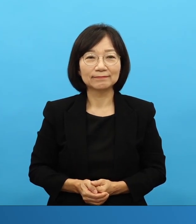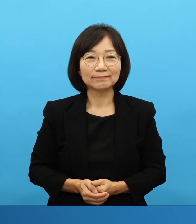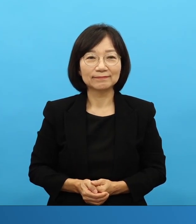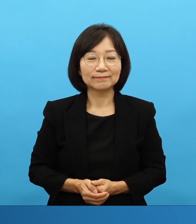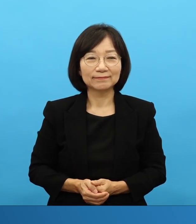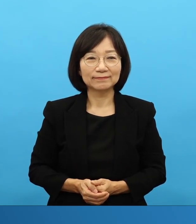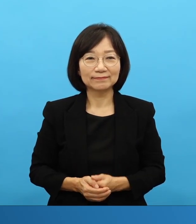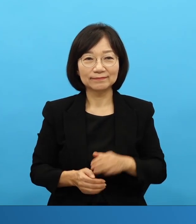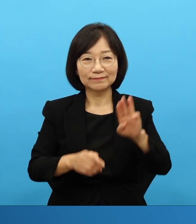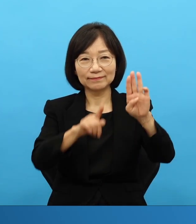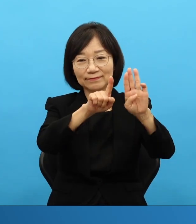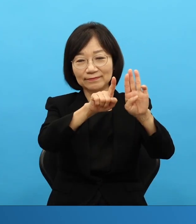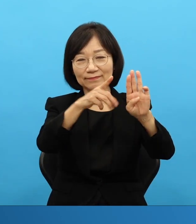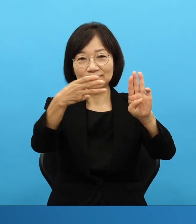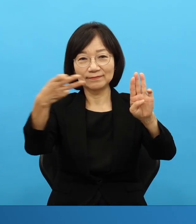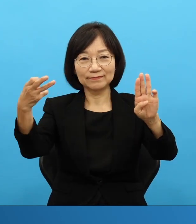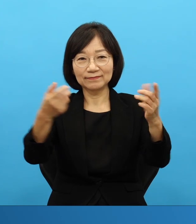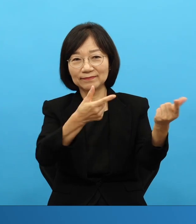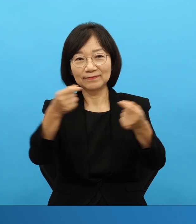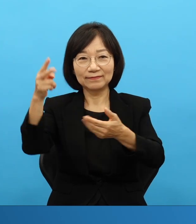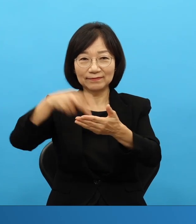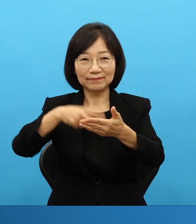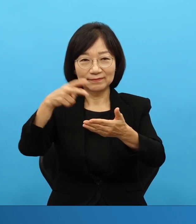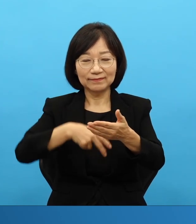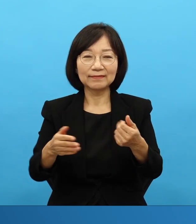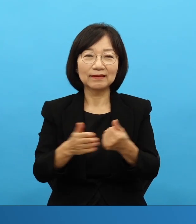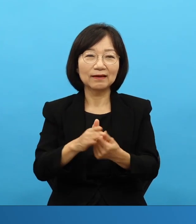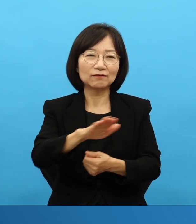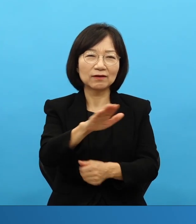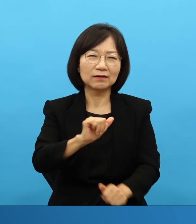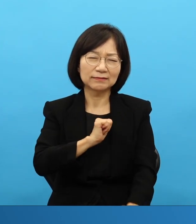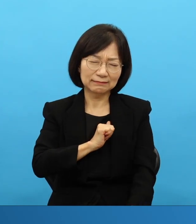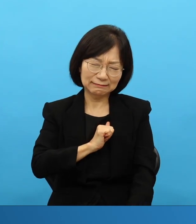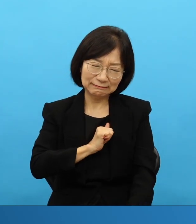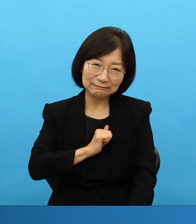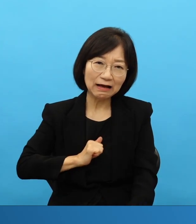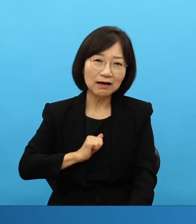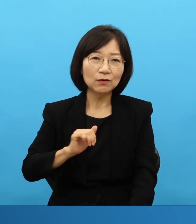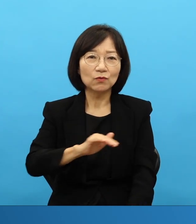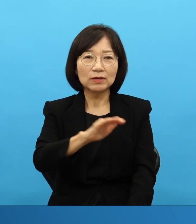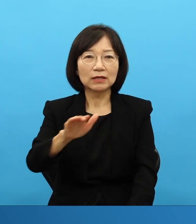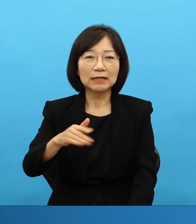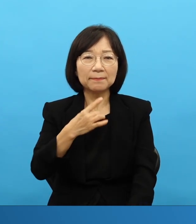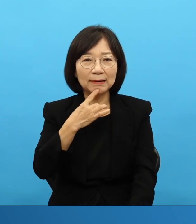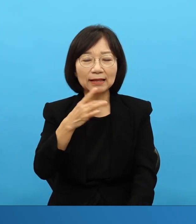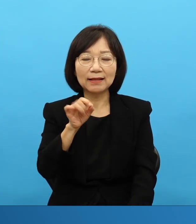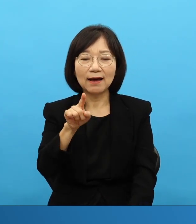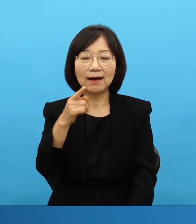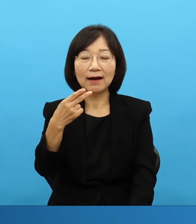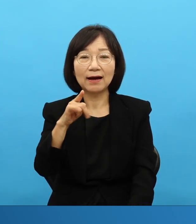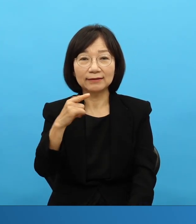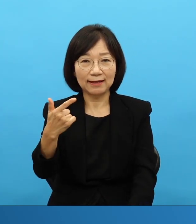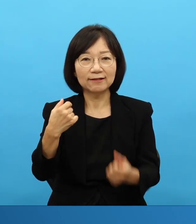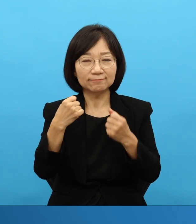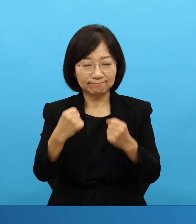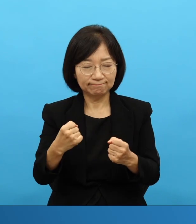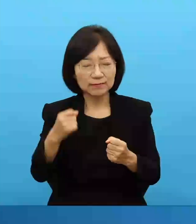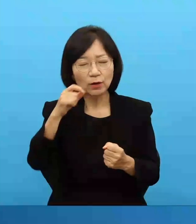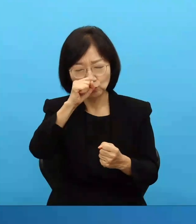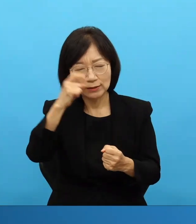summit. 따라서 매일 편안하게 말씀과 기도와 호흡을 누림으로 건강도 힘도